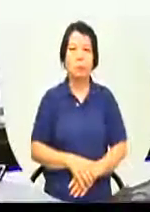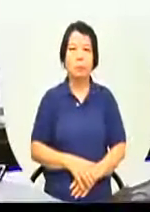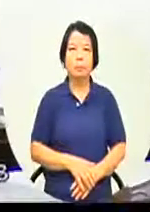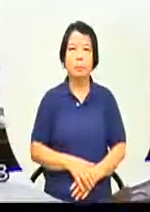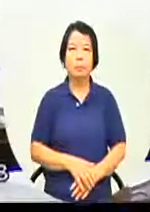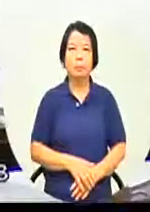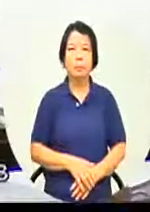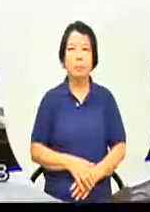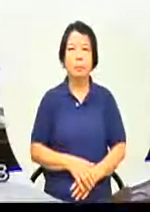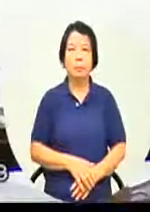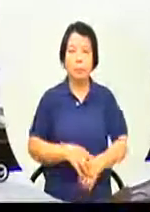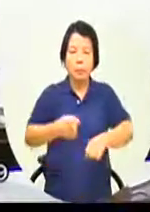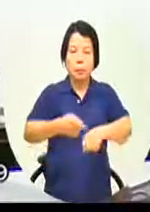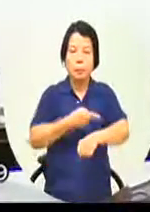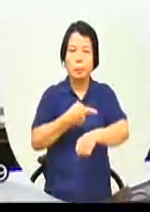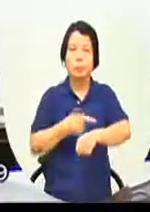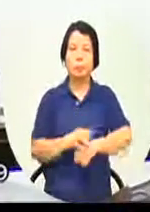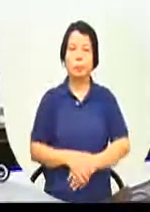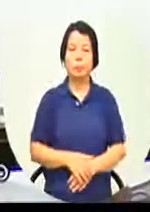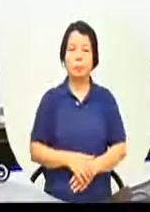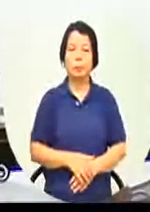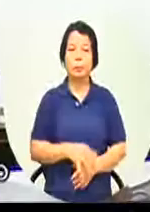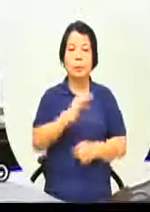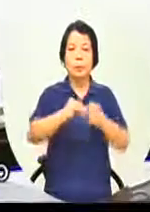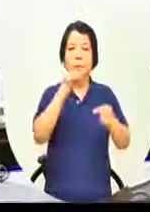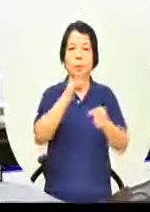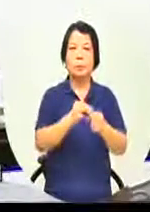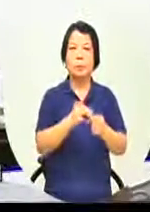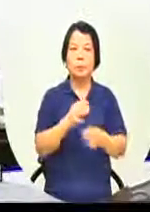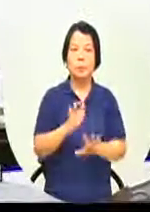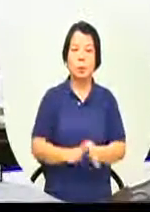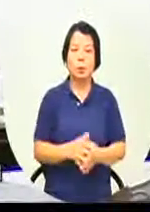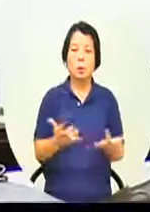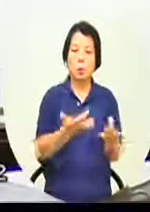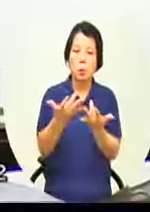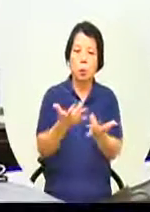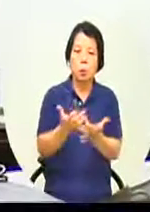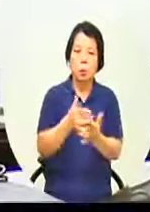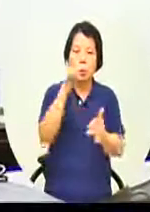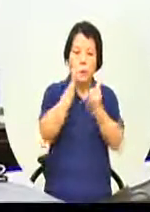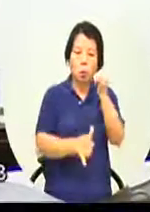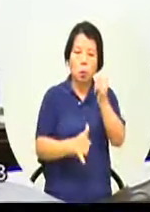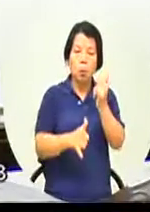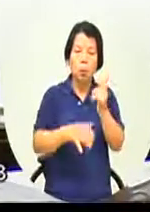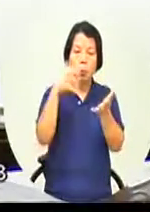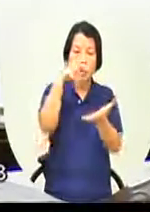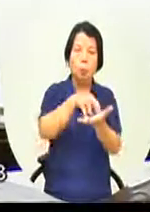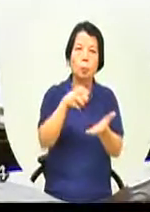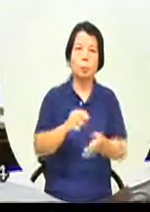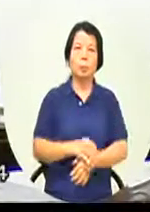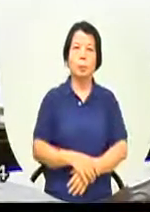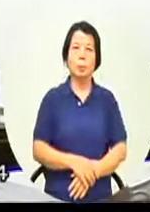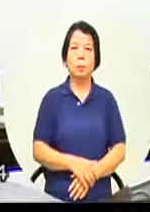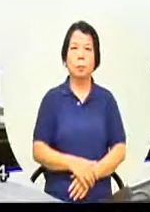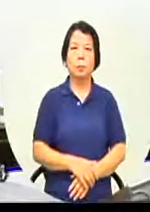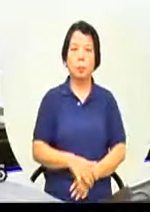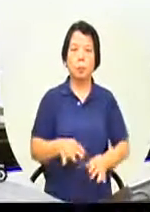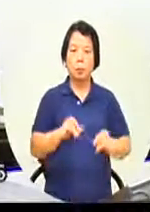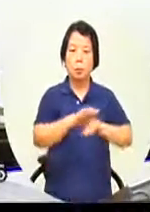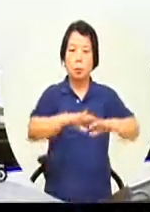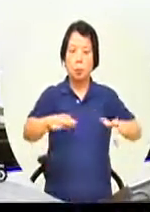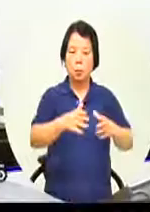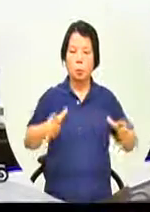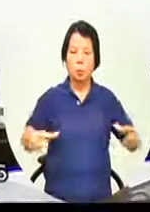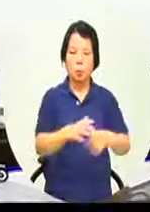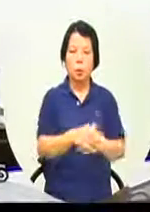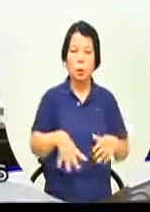看从100年我们有产销履历的这个面积，农地的面